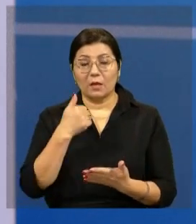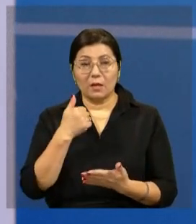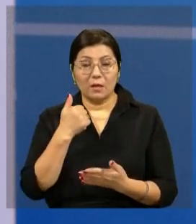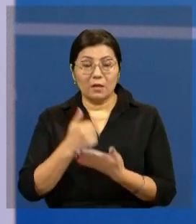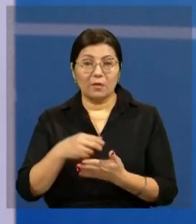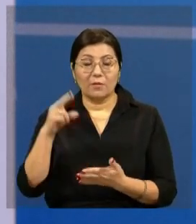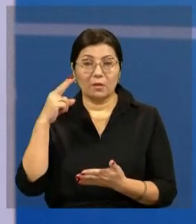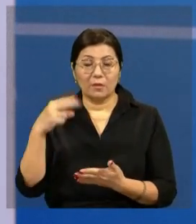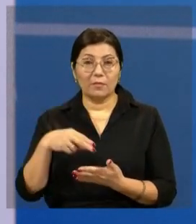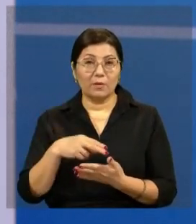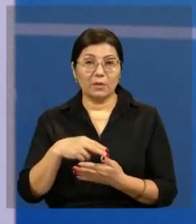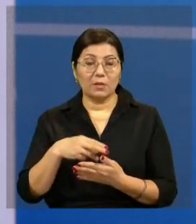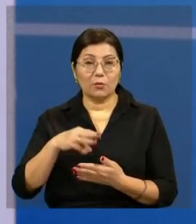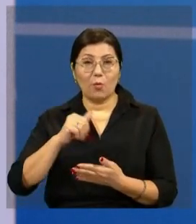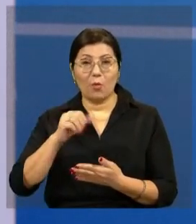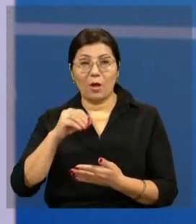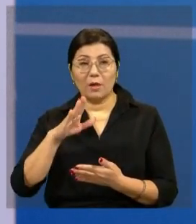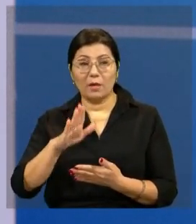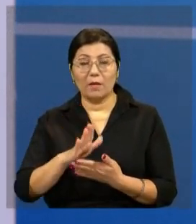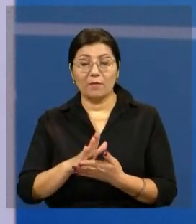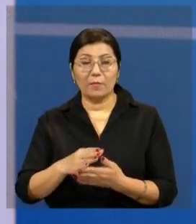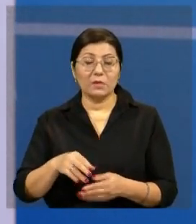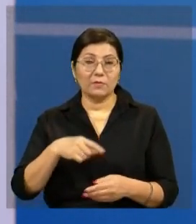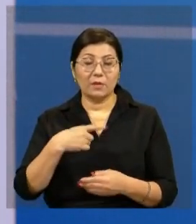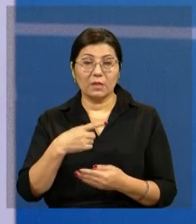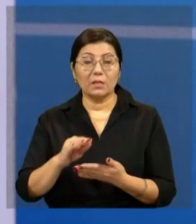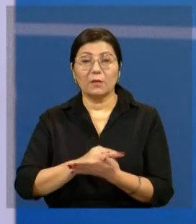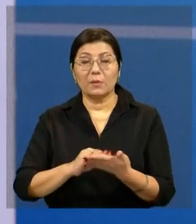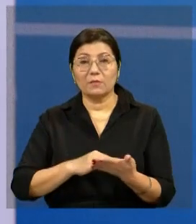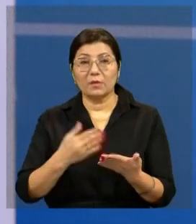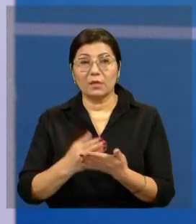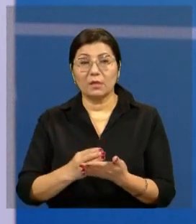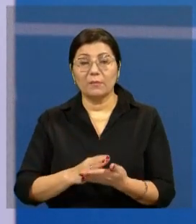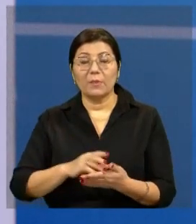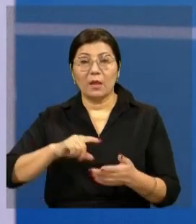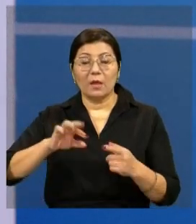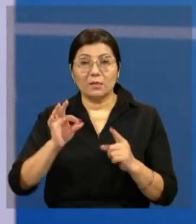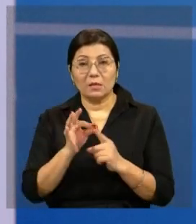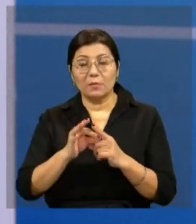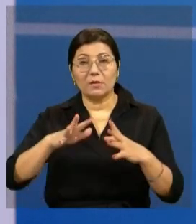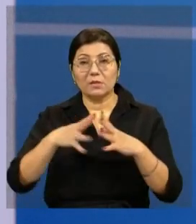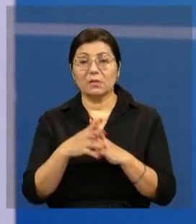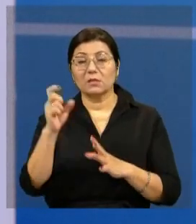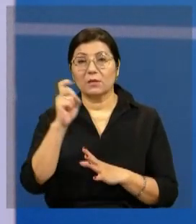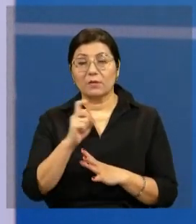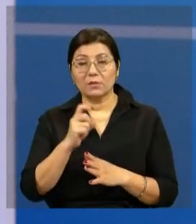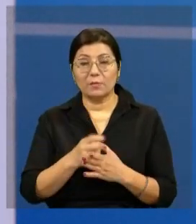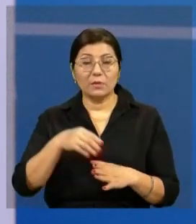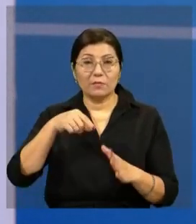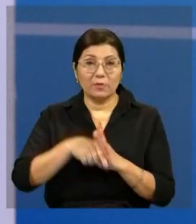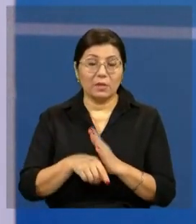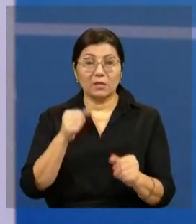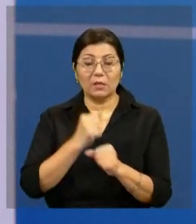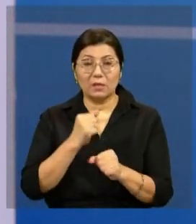в своем послании народу страны «Экономический курс справедливого Казахстана» поставил приоритетную цель в сфере сельского хозяйства – глубокая